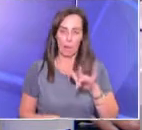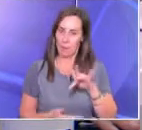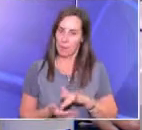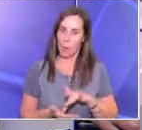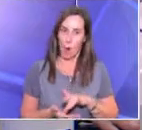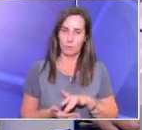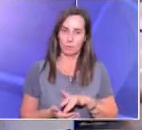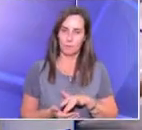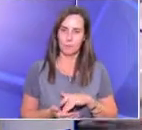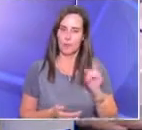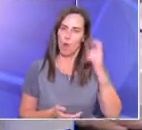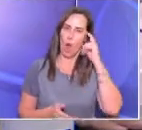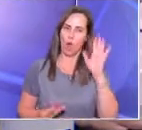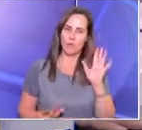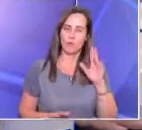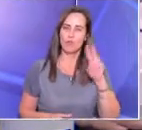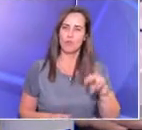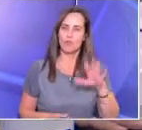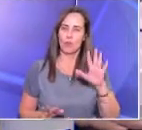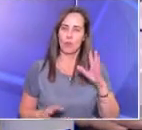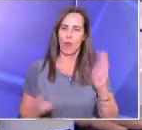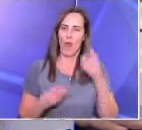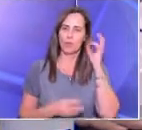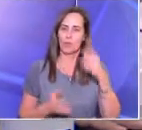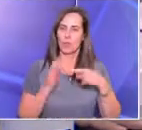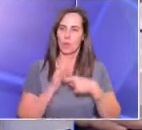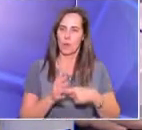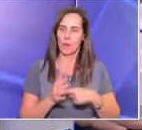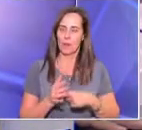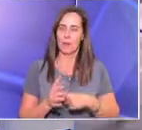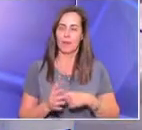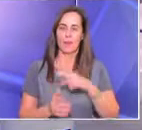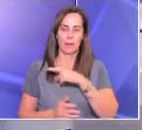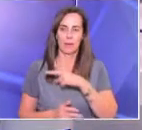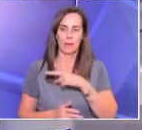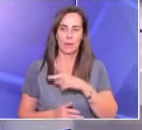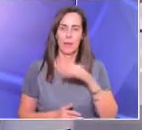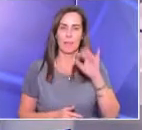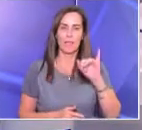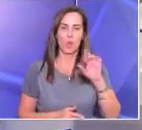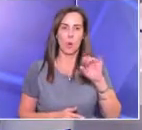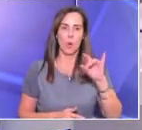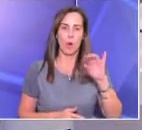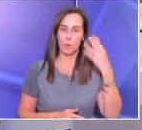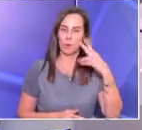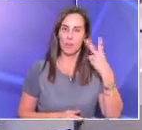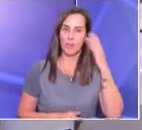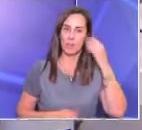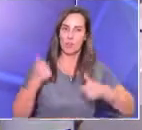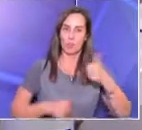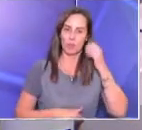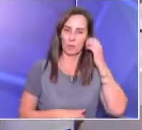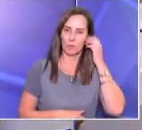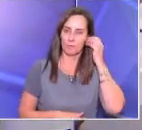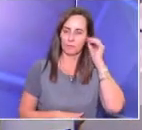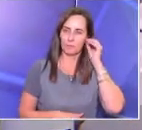במקומות שלא חשבנו שיהיה כל כך קל לאישה. כמו לדוגמה, טל יוחנה בירוחם. אבל בירוחם היו שתי נשים